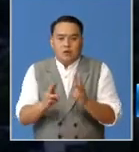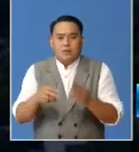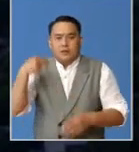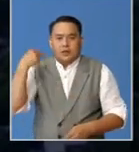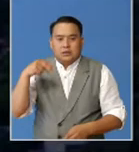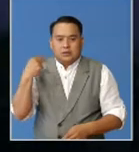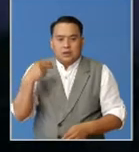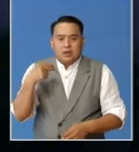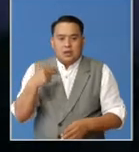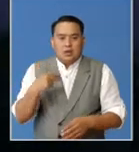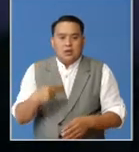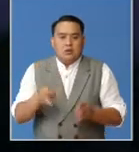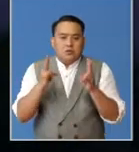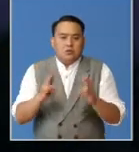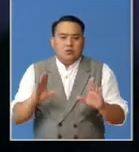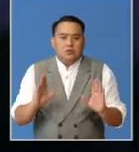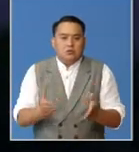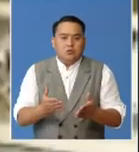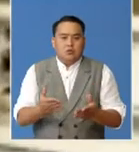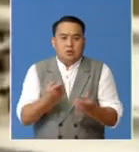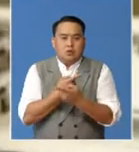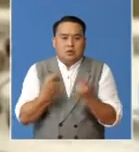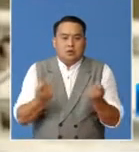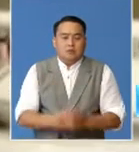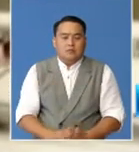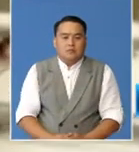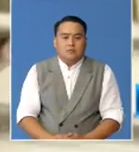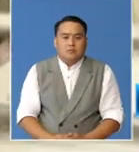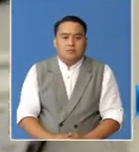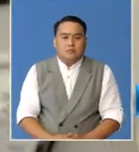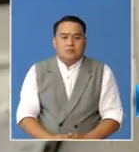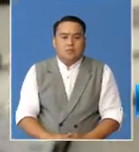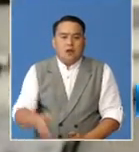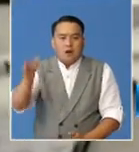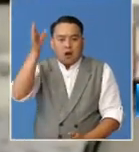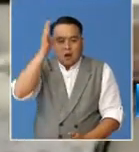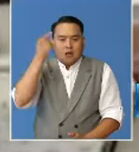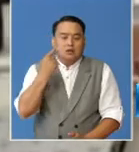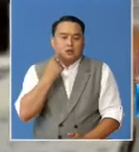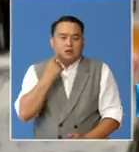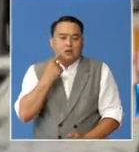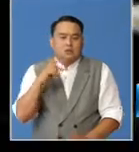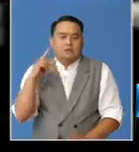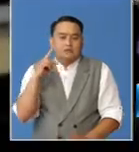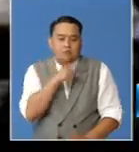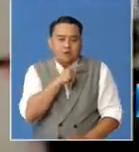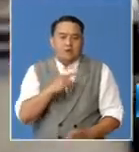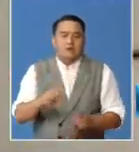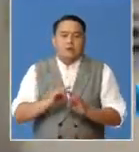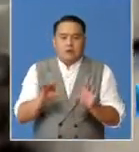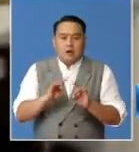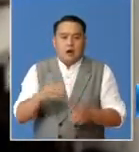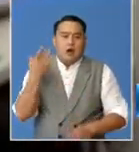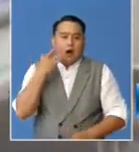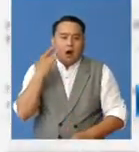президенті елде аза тұту күнін жариялады. Ғалымдар тіс пастасын зиянды екенін анықтады. Зерттеу кезінде америкалық